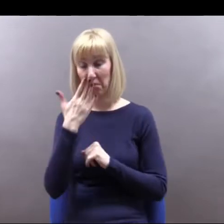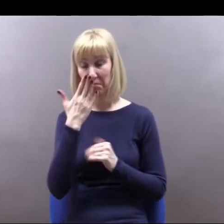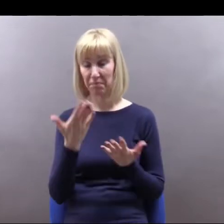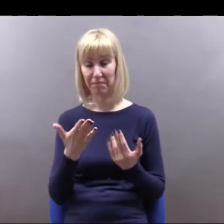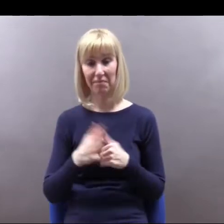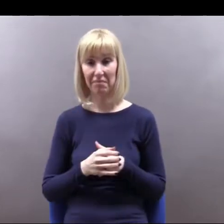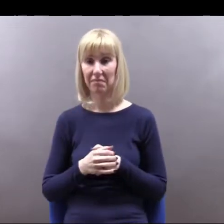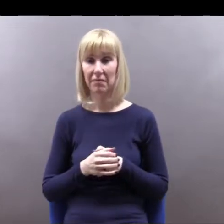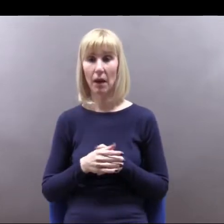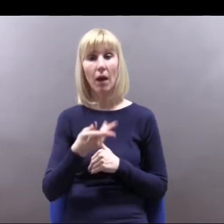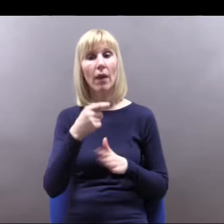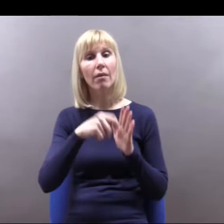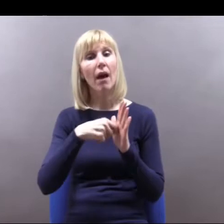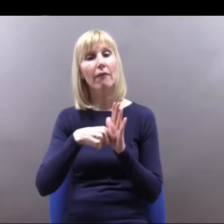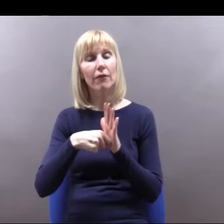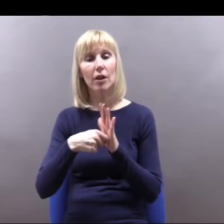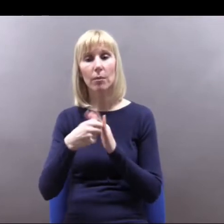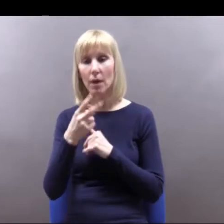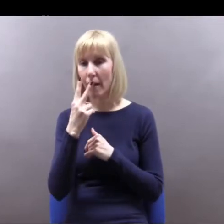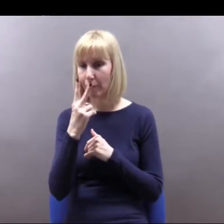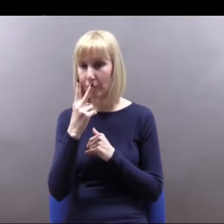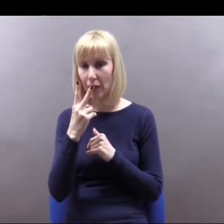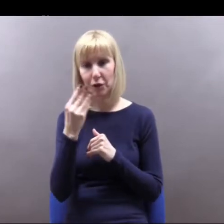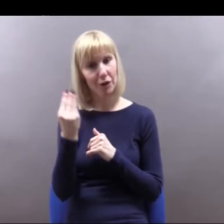bym chciał tylko pokazać rozmowę z